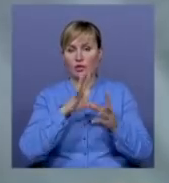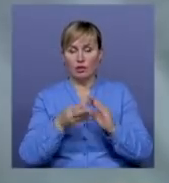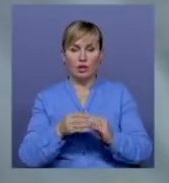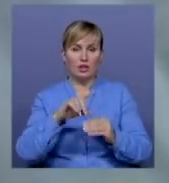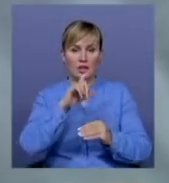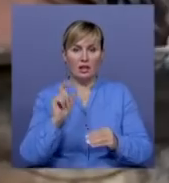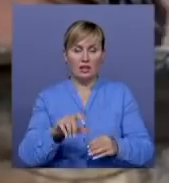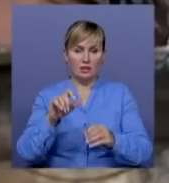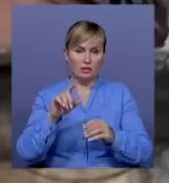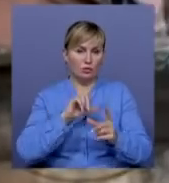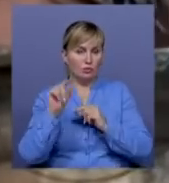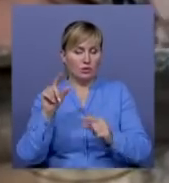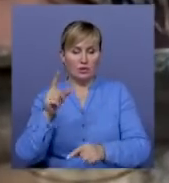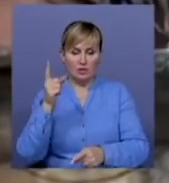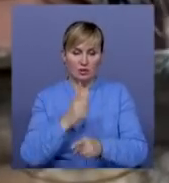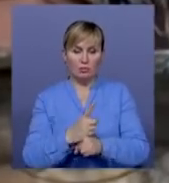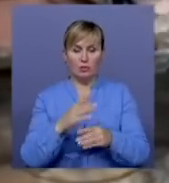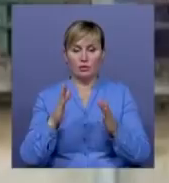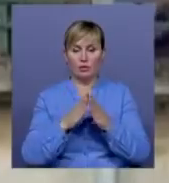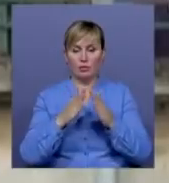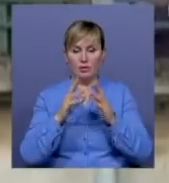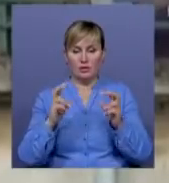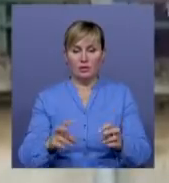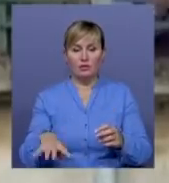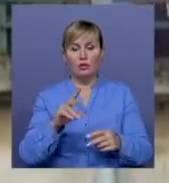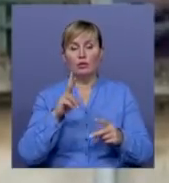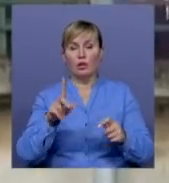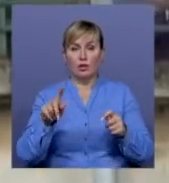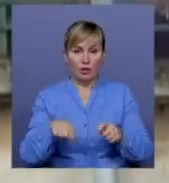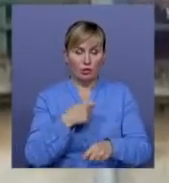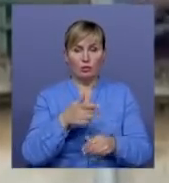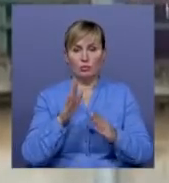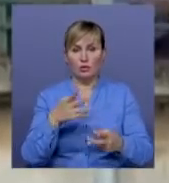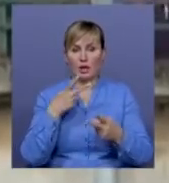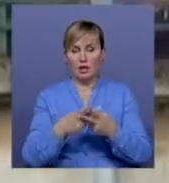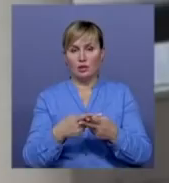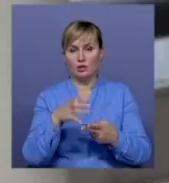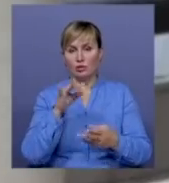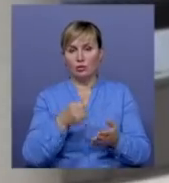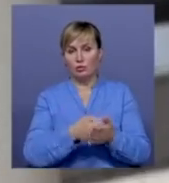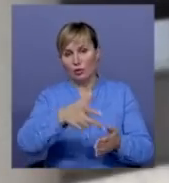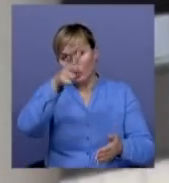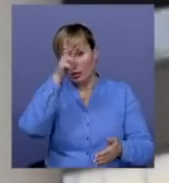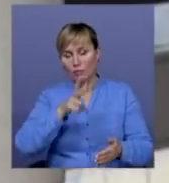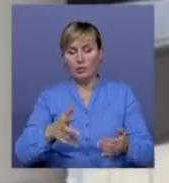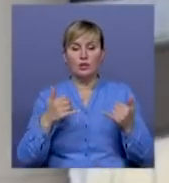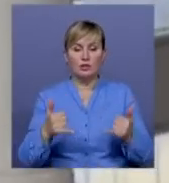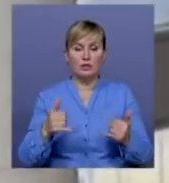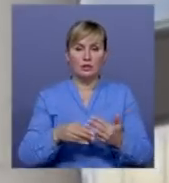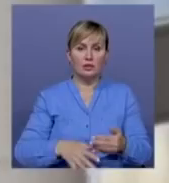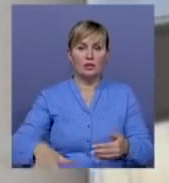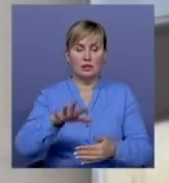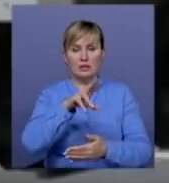итальянцам запретили покидать свои дома без особой необходимости. Всем, кто нарушит табу, грозит арест на срок до 3 месяцев. Сейчас на территории